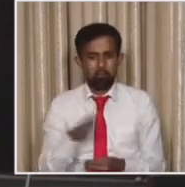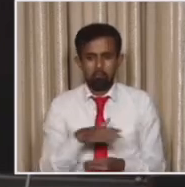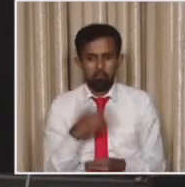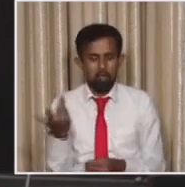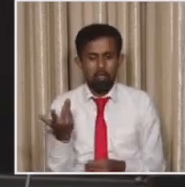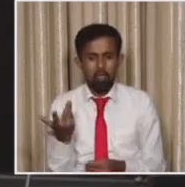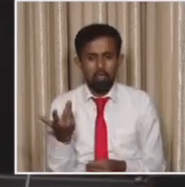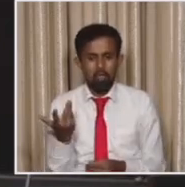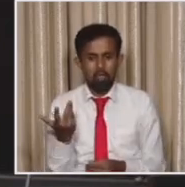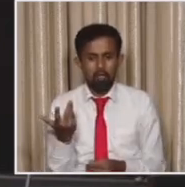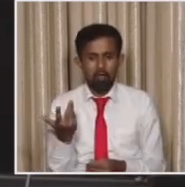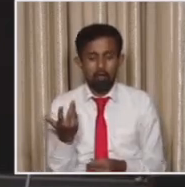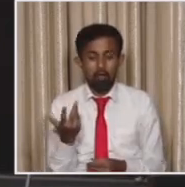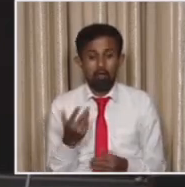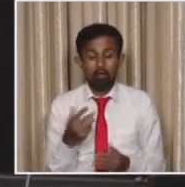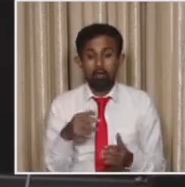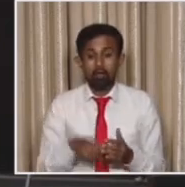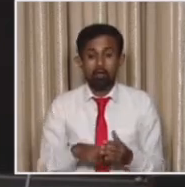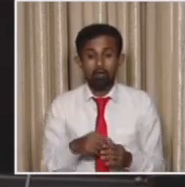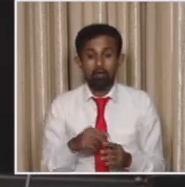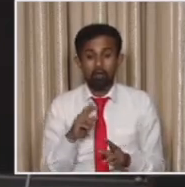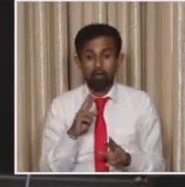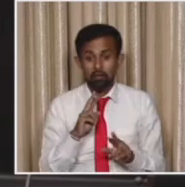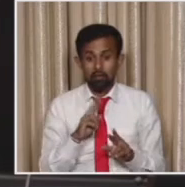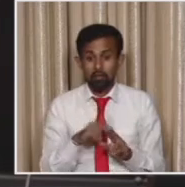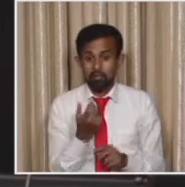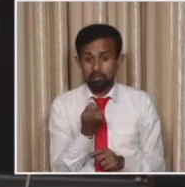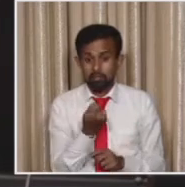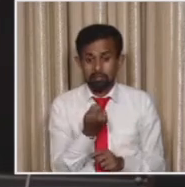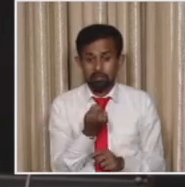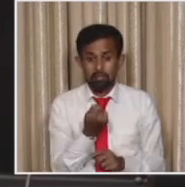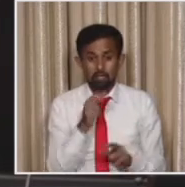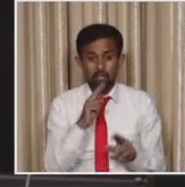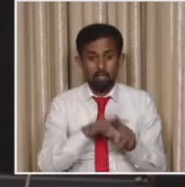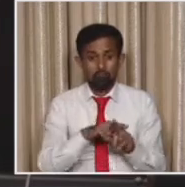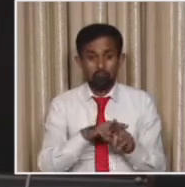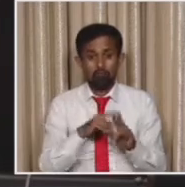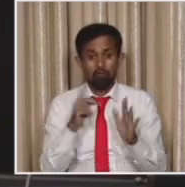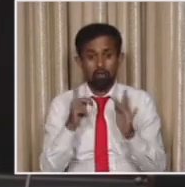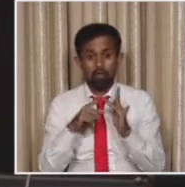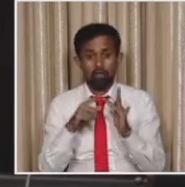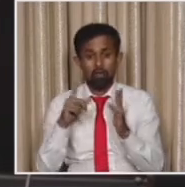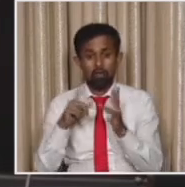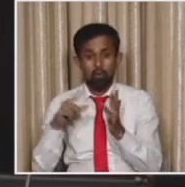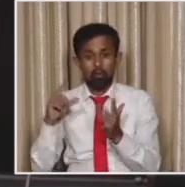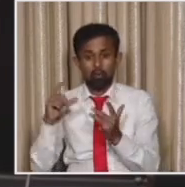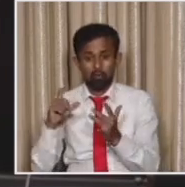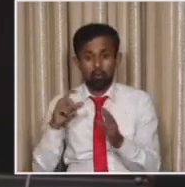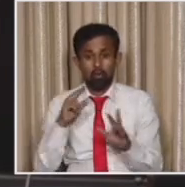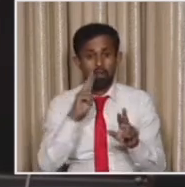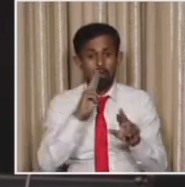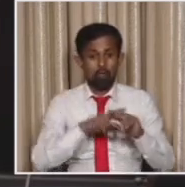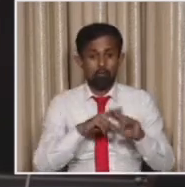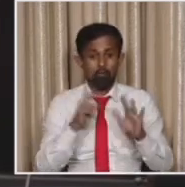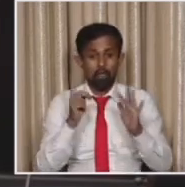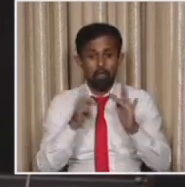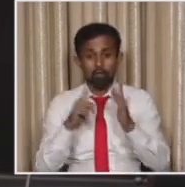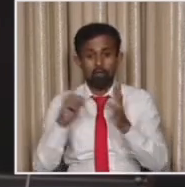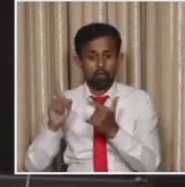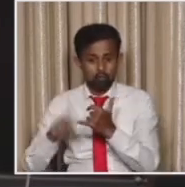විශේෂයෙන්ම ෆයිනෑන්ෂල් ඉන්ටෙලිජන්ස් යුනිට් කියන එක FIU කියන එක සෙන්ට්‍රල් බැංකේ FIU එක මේ